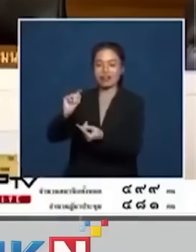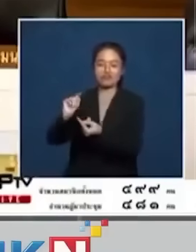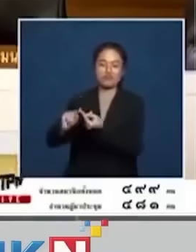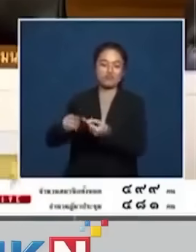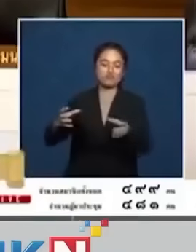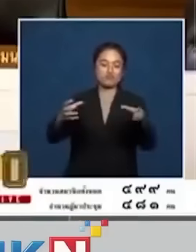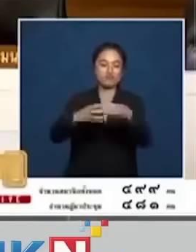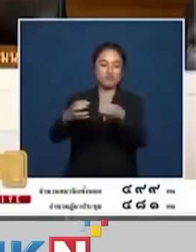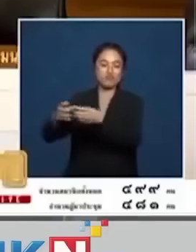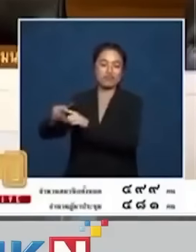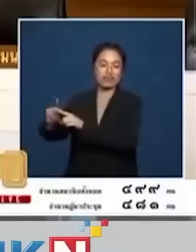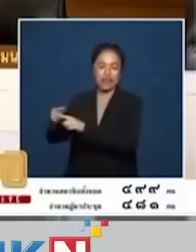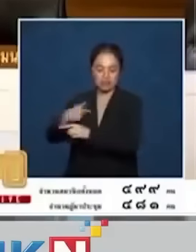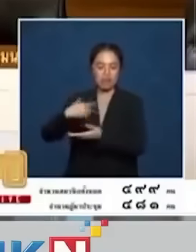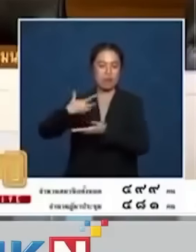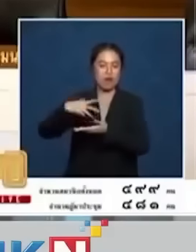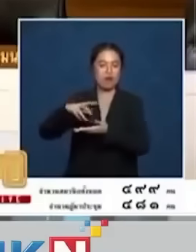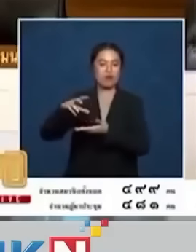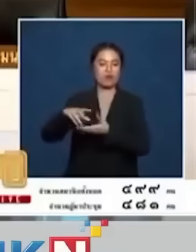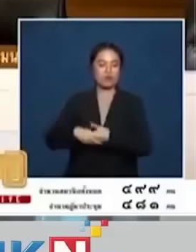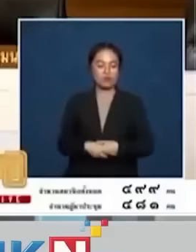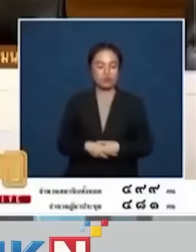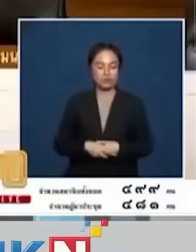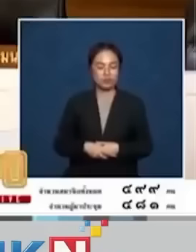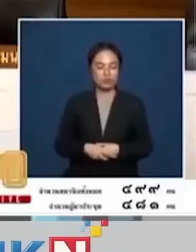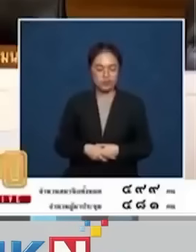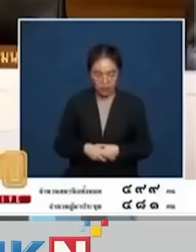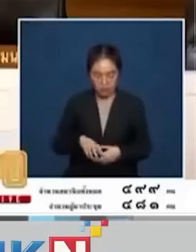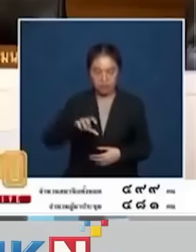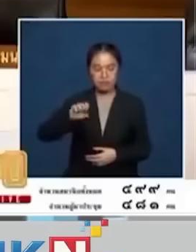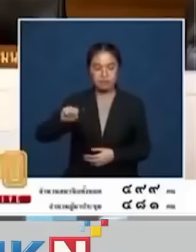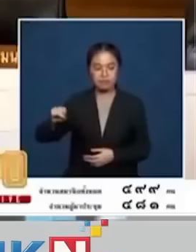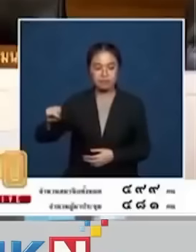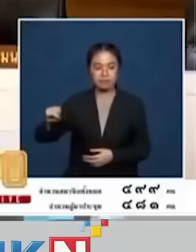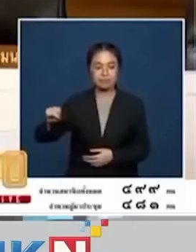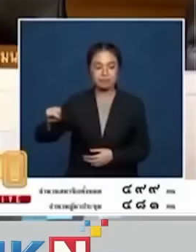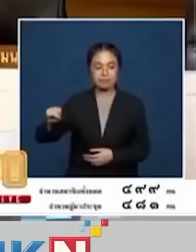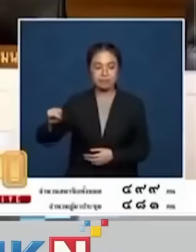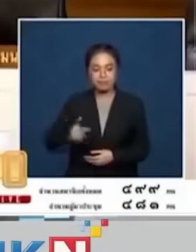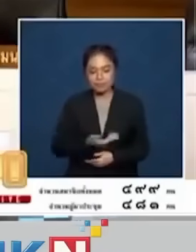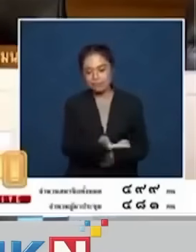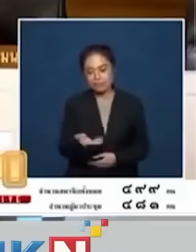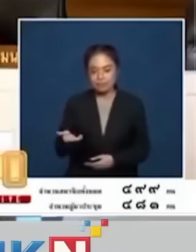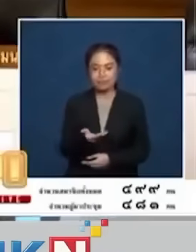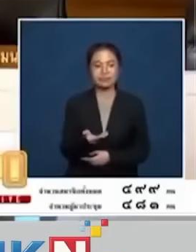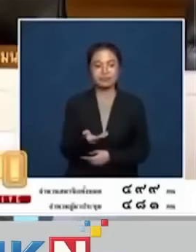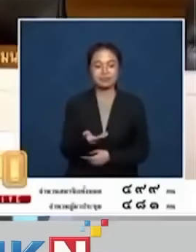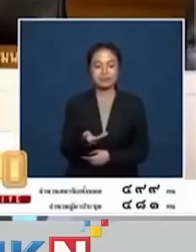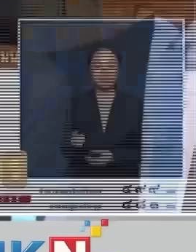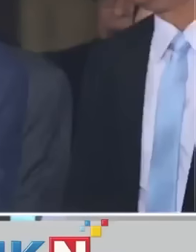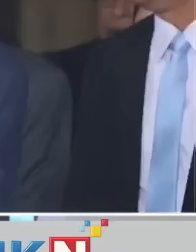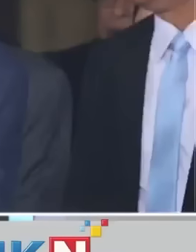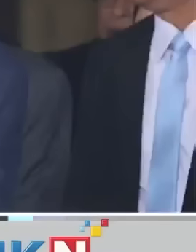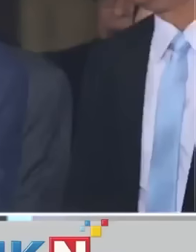ทักษิณจะได้ออกตามระเบียบนี้เนี่ยออกมายุคนี้ยุครัฐบาลเศรษฐาเมื่อวันที่6ธันวาที่ผ่านมานี่เอง